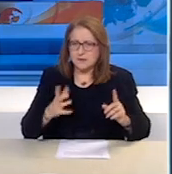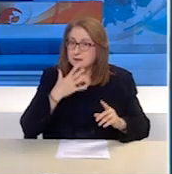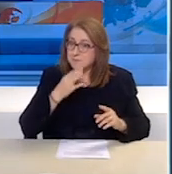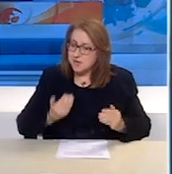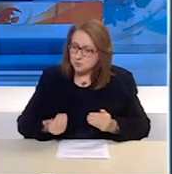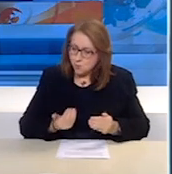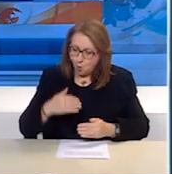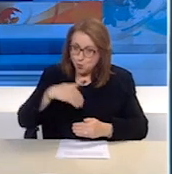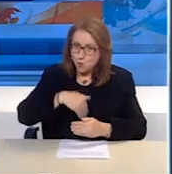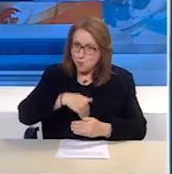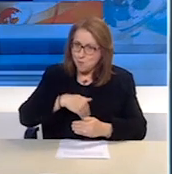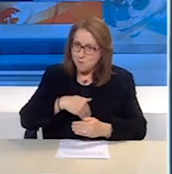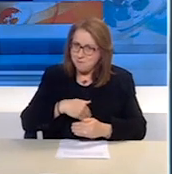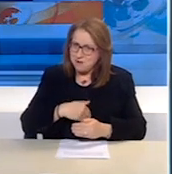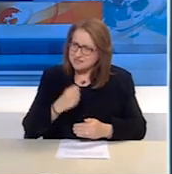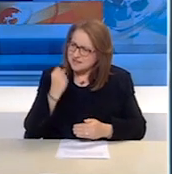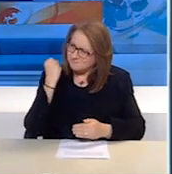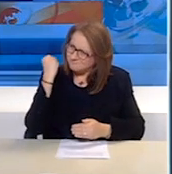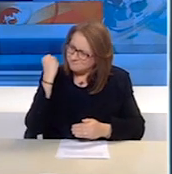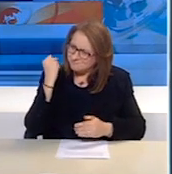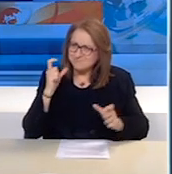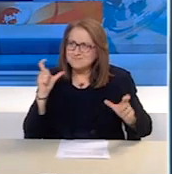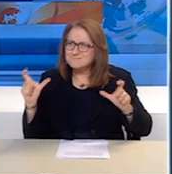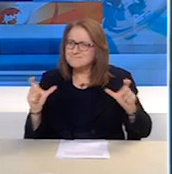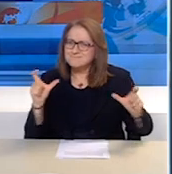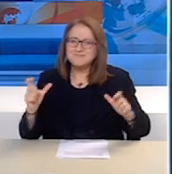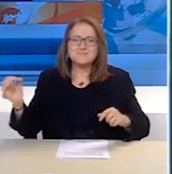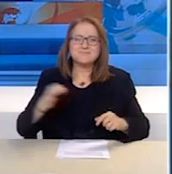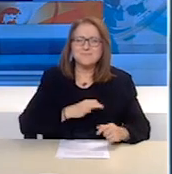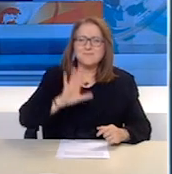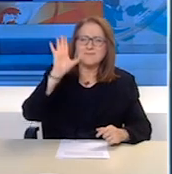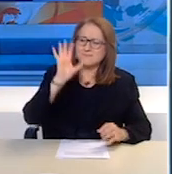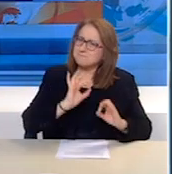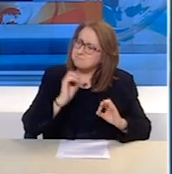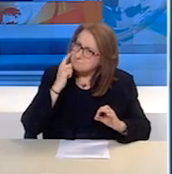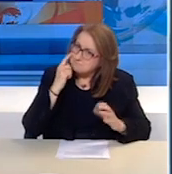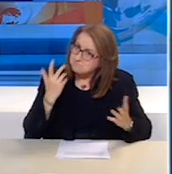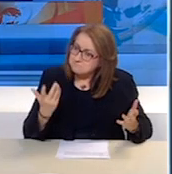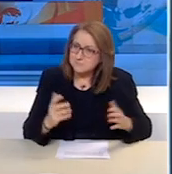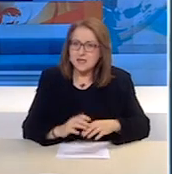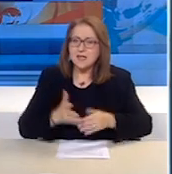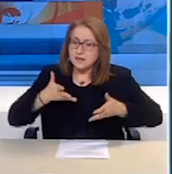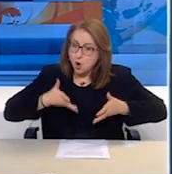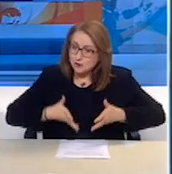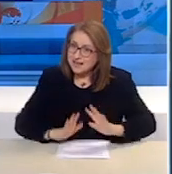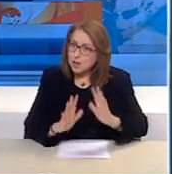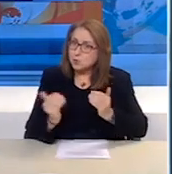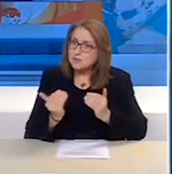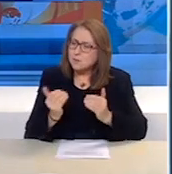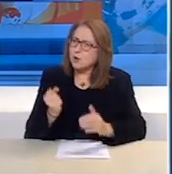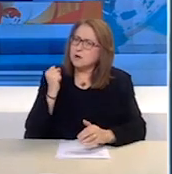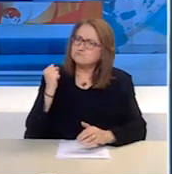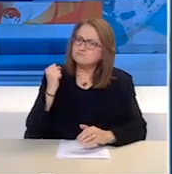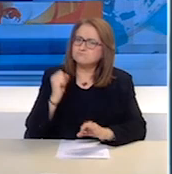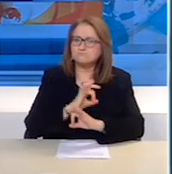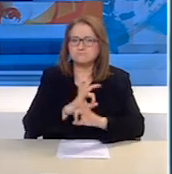εκεί ενδεχομένως να το εισηγηθούμε. Αλλά επειδή το συζητούμε ακόμα, δεν θα ήθελα να σας πω με σαφήνεια τι αποφασίσαμε. Πάντως, σε αυτή τη γενική κατεύθυνση είναι